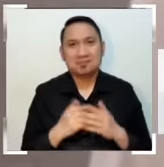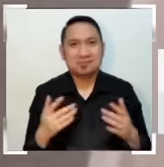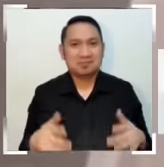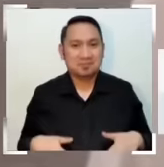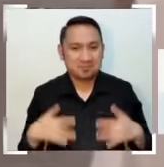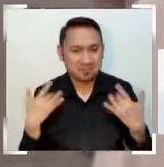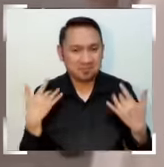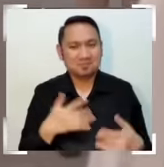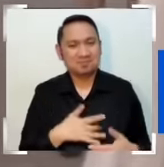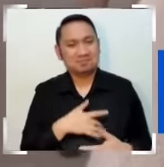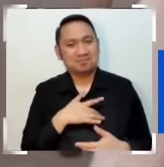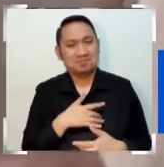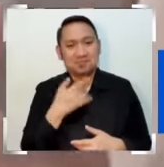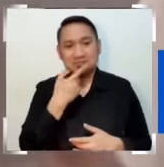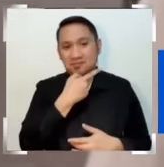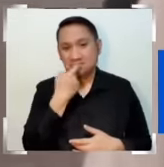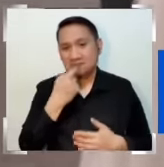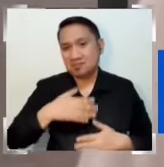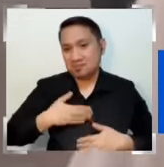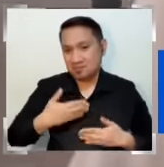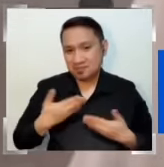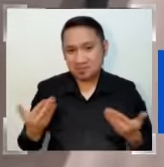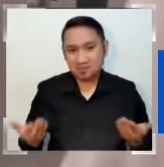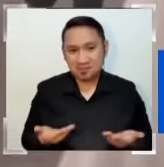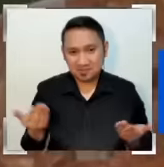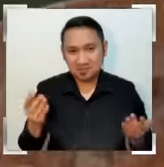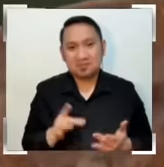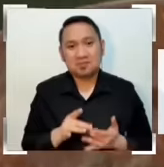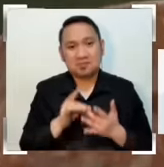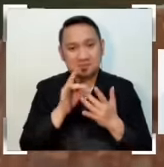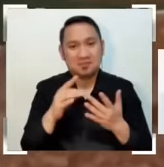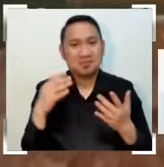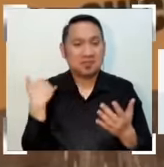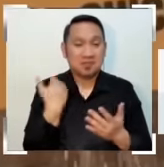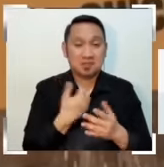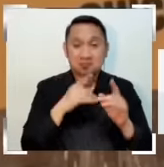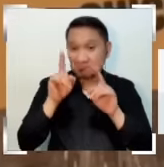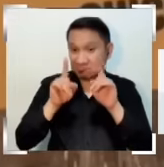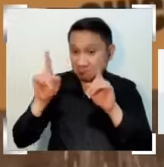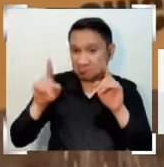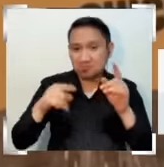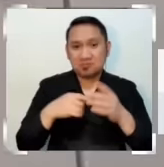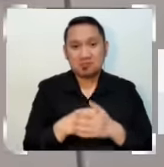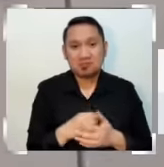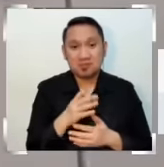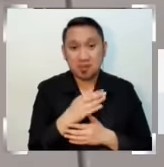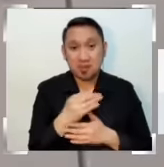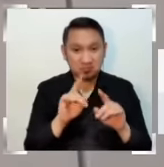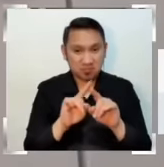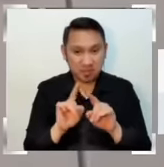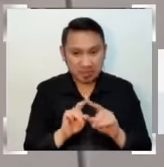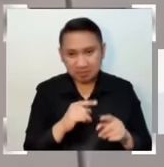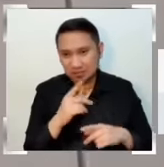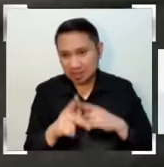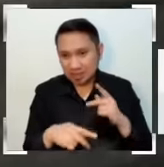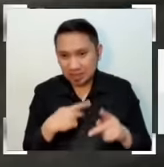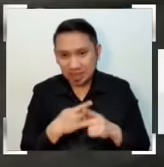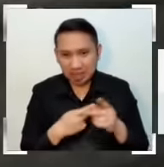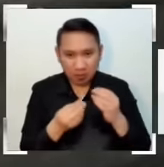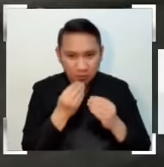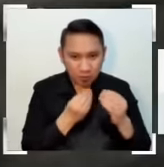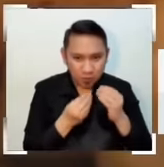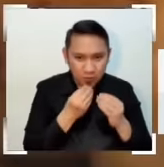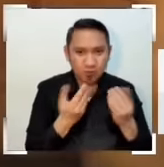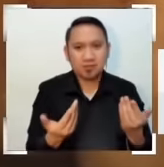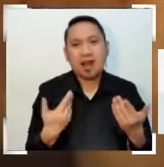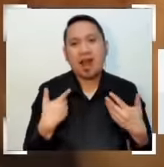Kasi masaya dito sa amin, lalong-lalo na yung mga parol namin. Hindi siyempre mawawala ang iba't ibang klase ng pagkain na swak